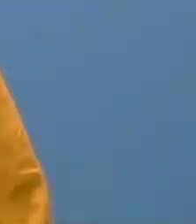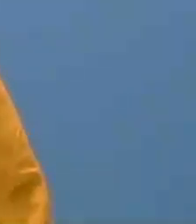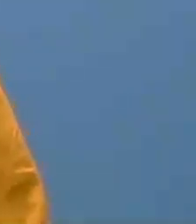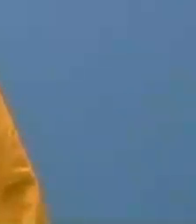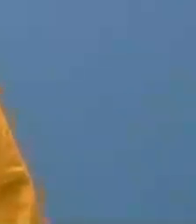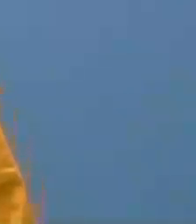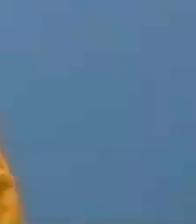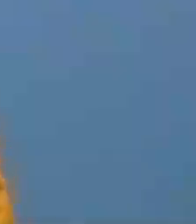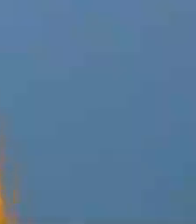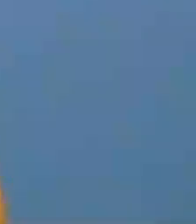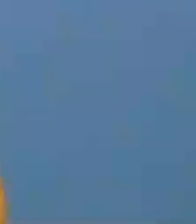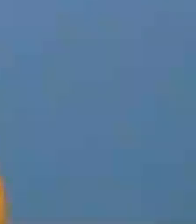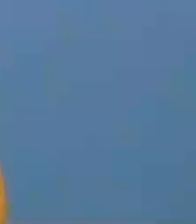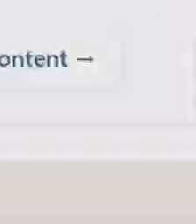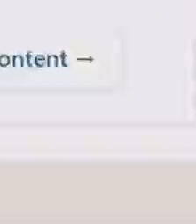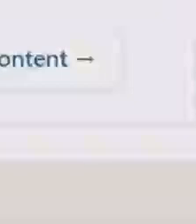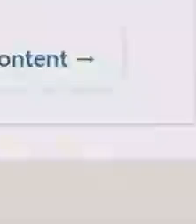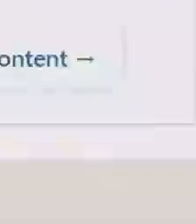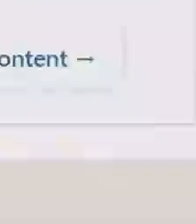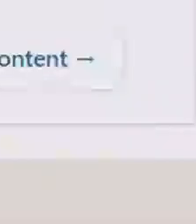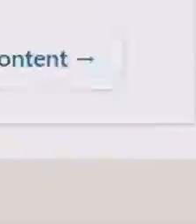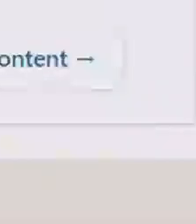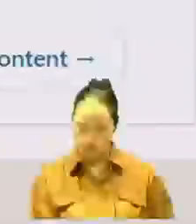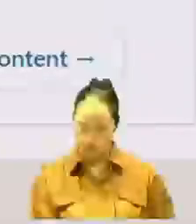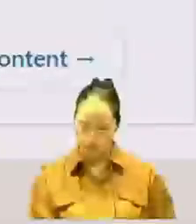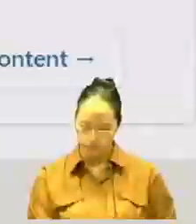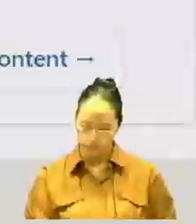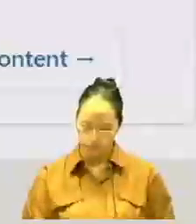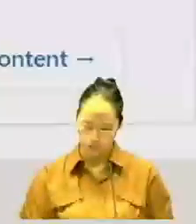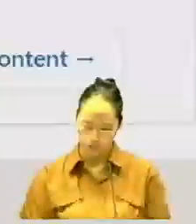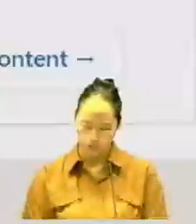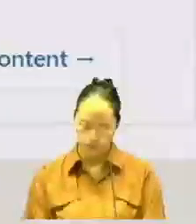腰带，使城门在他面前敞开，不得关闭。